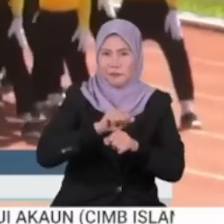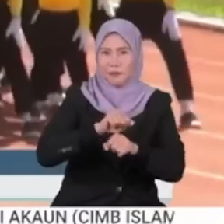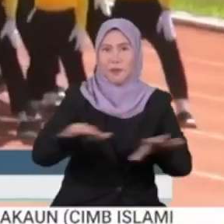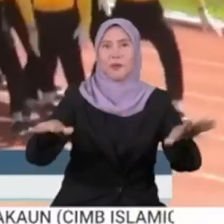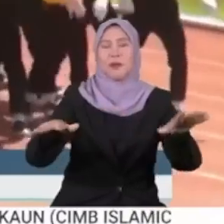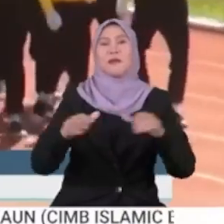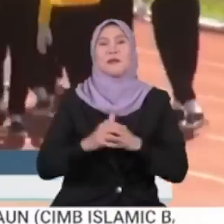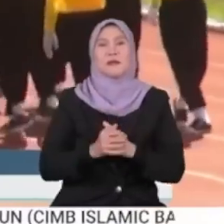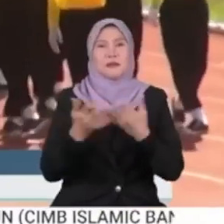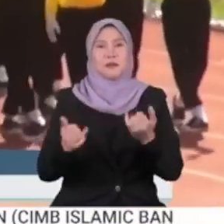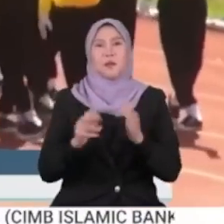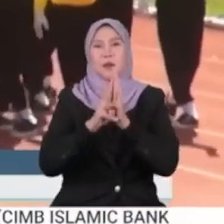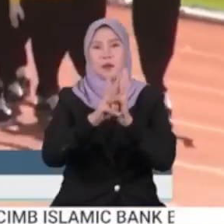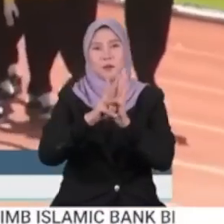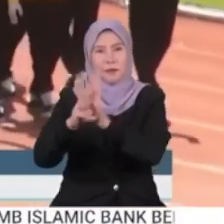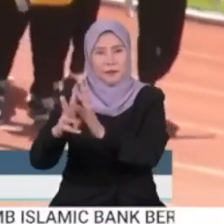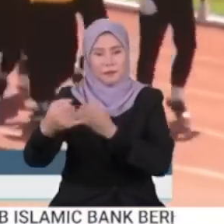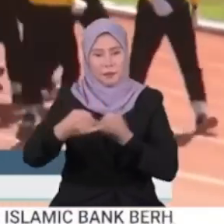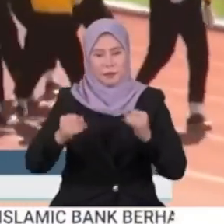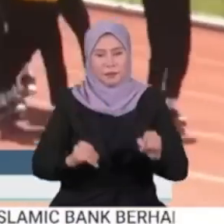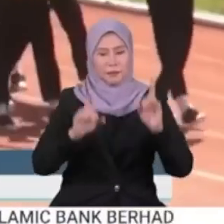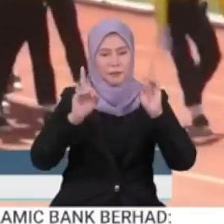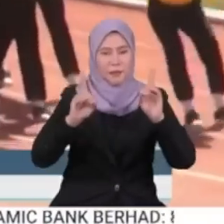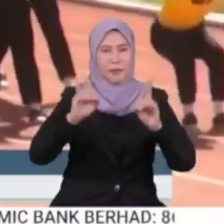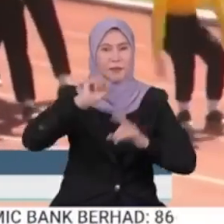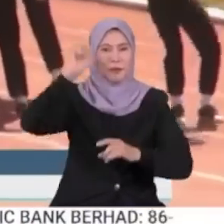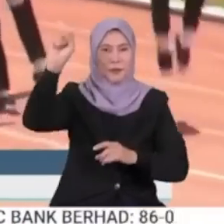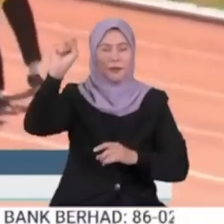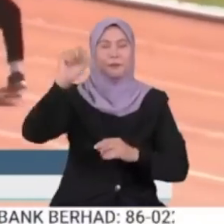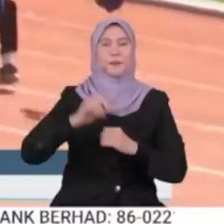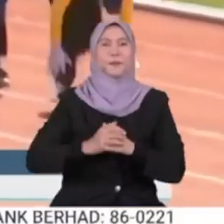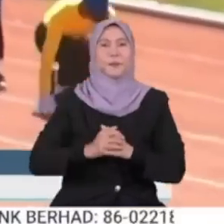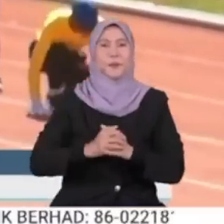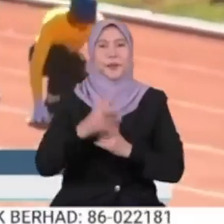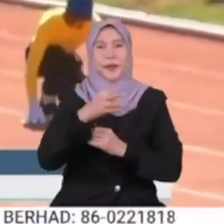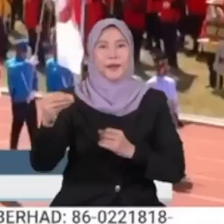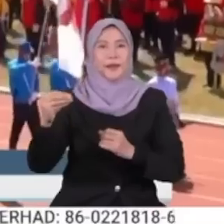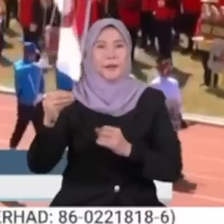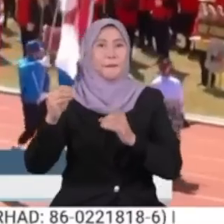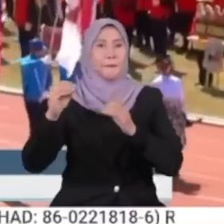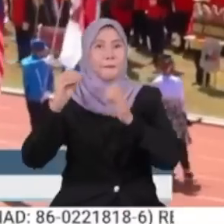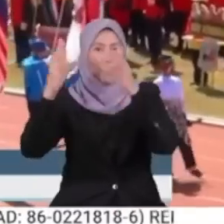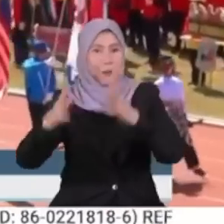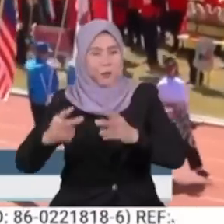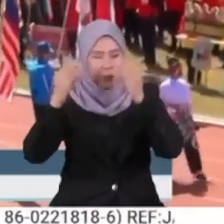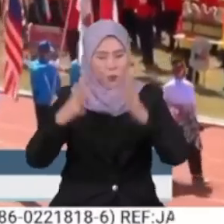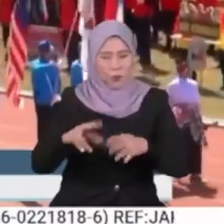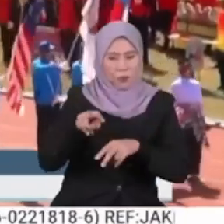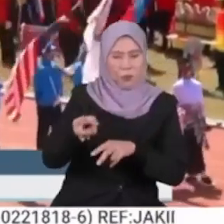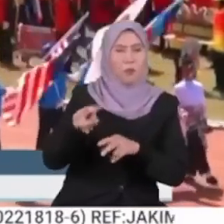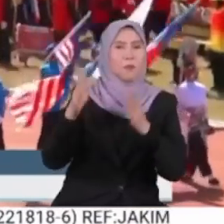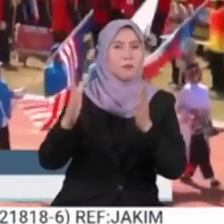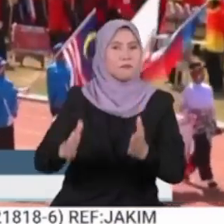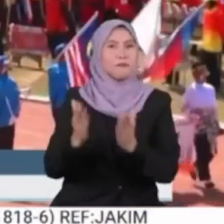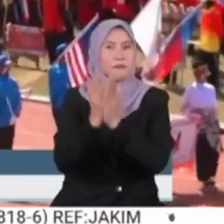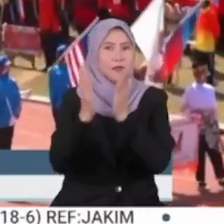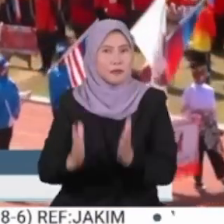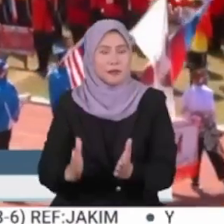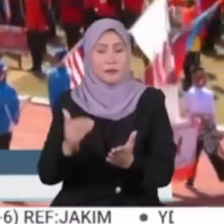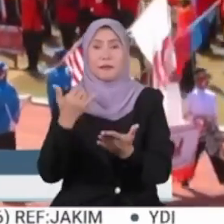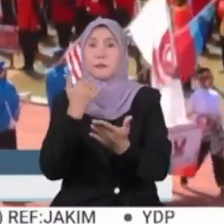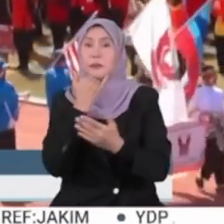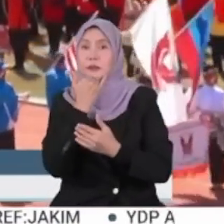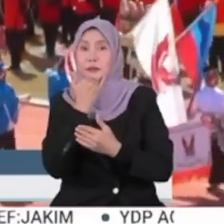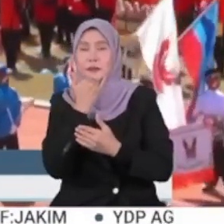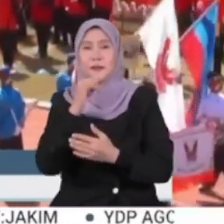Rata-rata orang ramai termasuk wakil Jabatan Pendidikan Negeri Sabah, JPNS dan warga pendidik sependapat, para penghuni yang merupakan pesalah